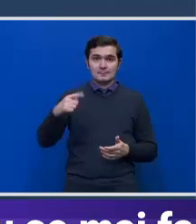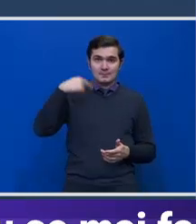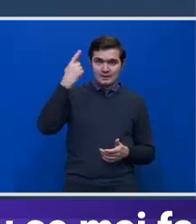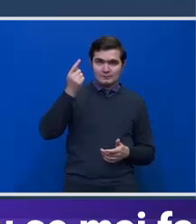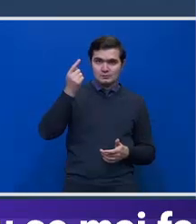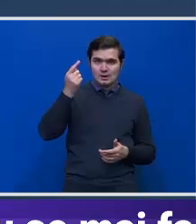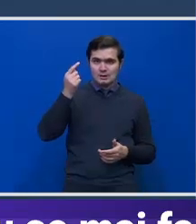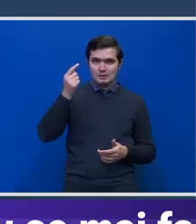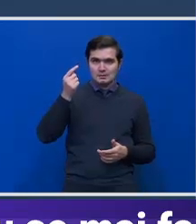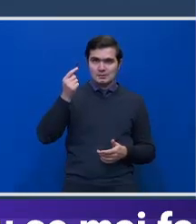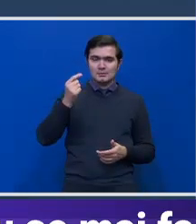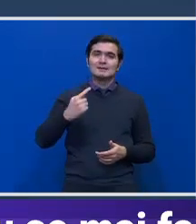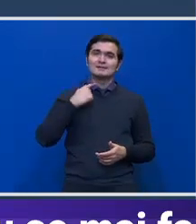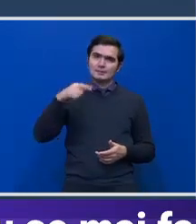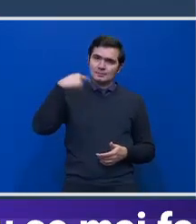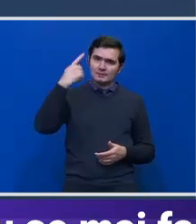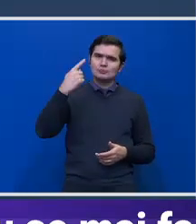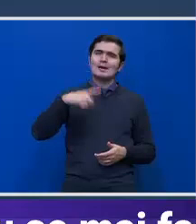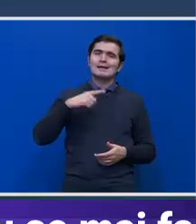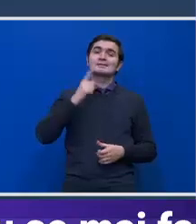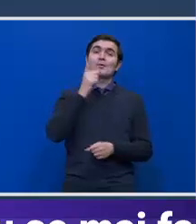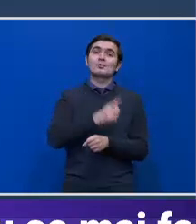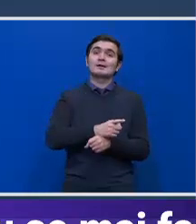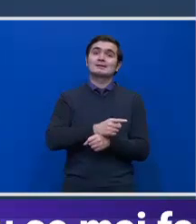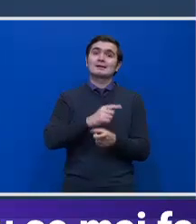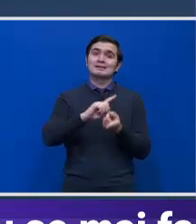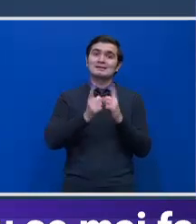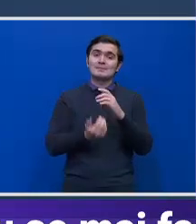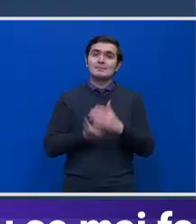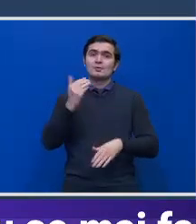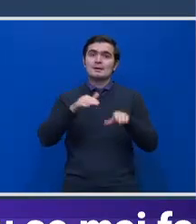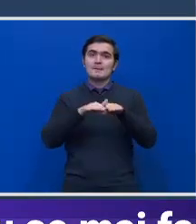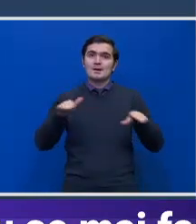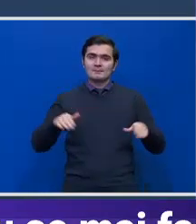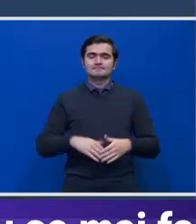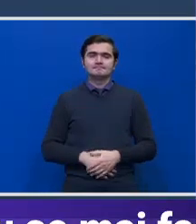viitoare urmează... Săptămâna viitoare va urma ordonanța prin care modificăm... Noile plafoane.